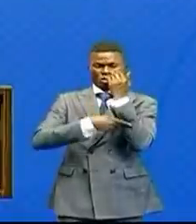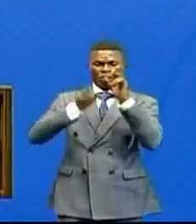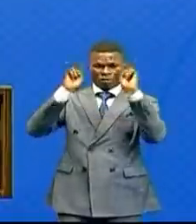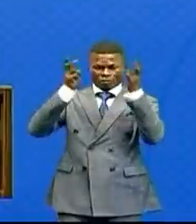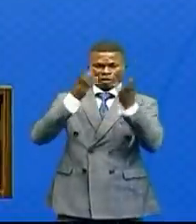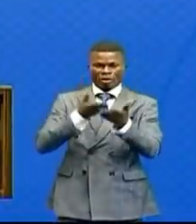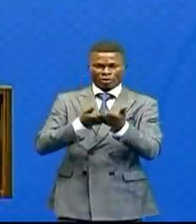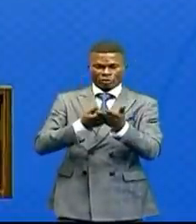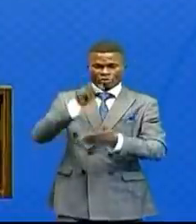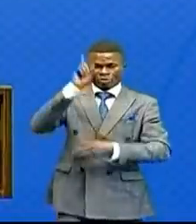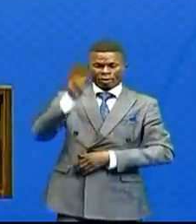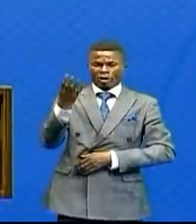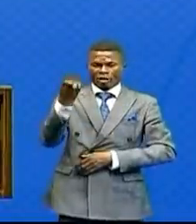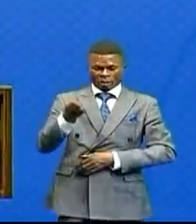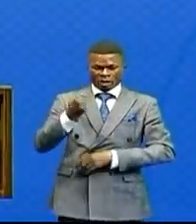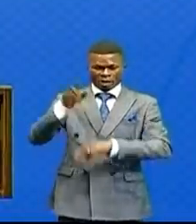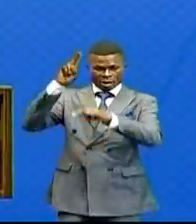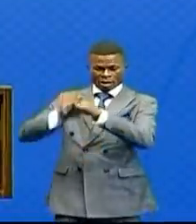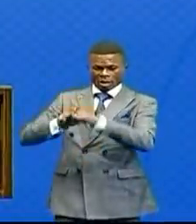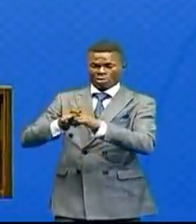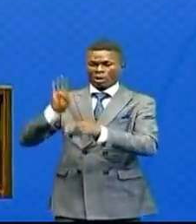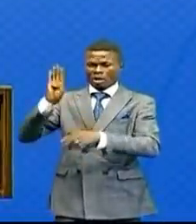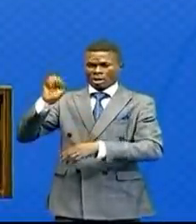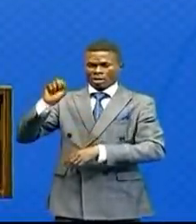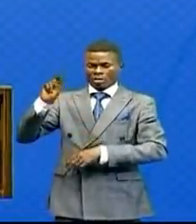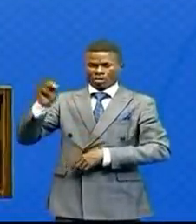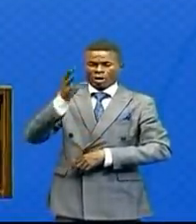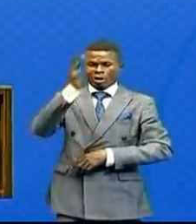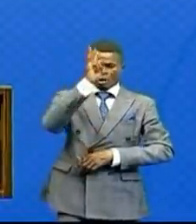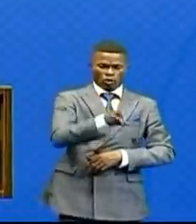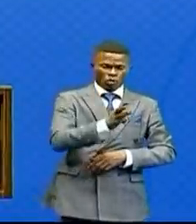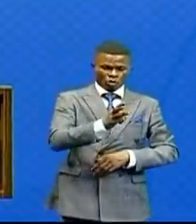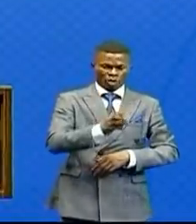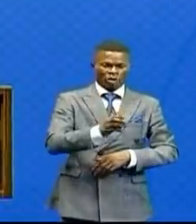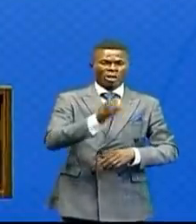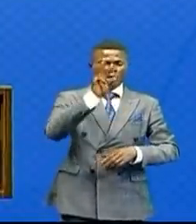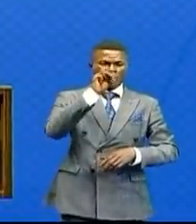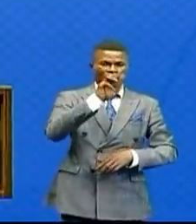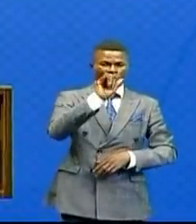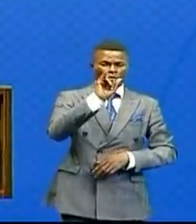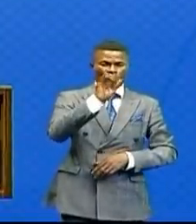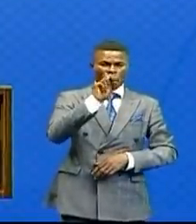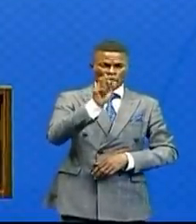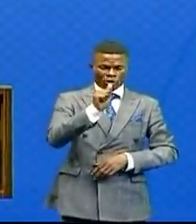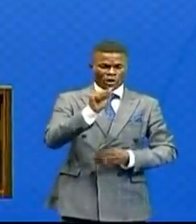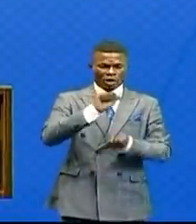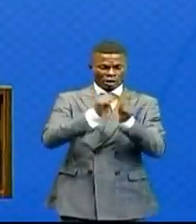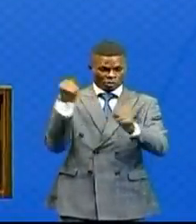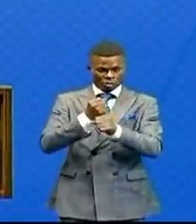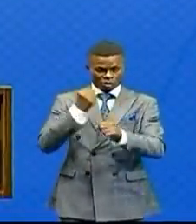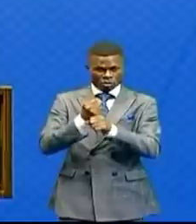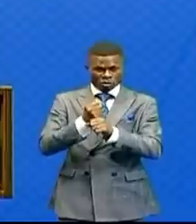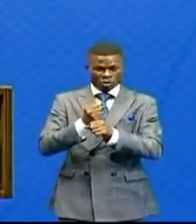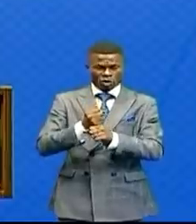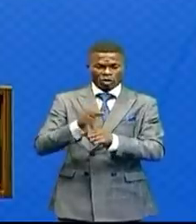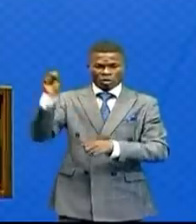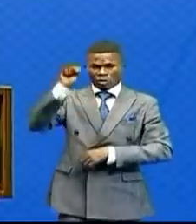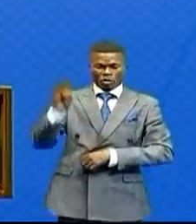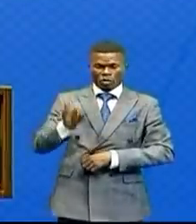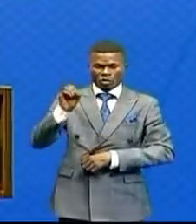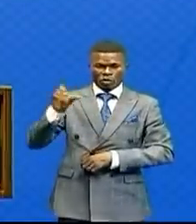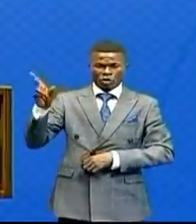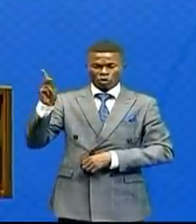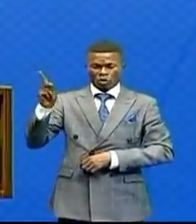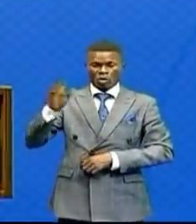dont 140 seront basés à Beni et 300 à Bunia, sous escorte du secteur opérationnel Sukola 1.